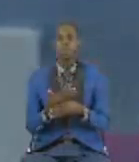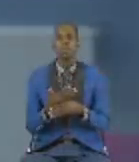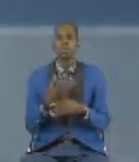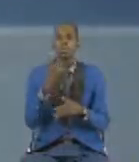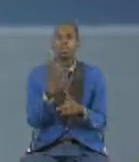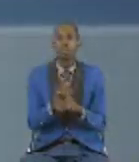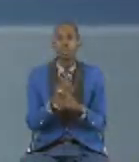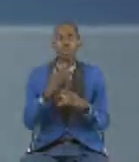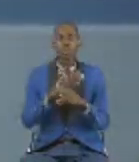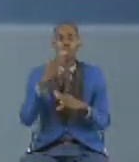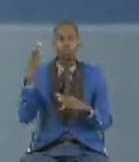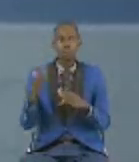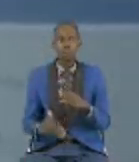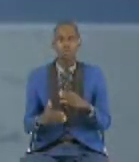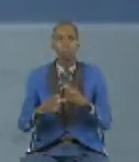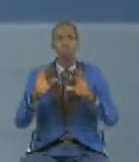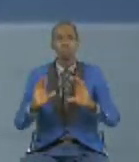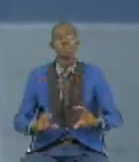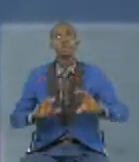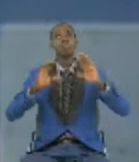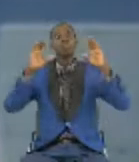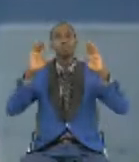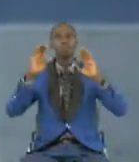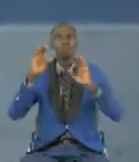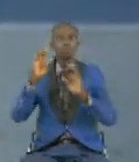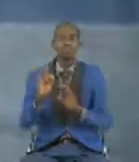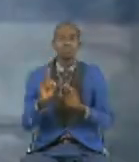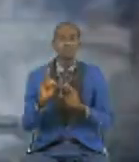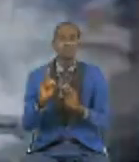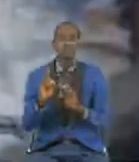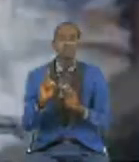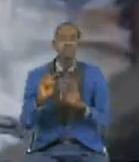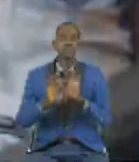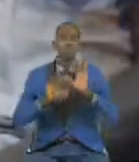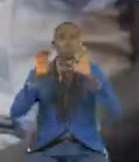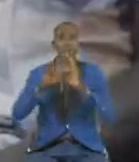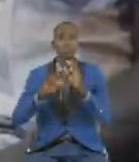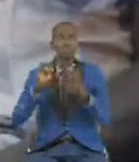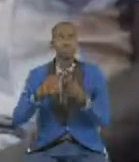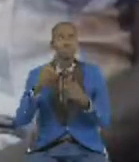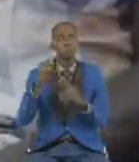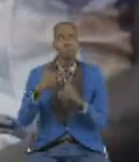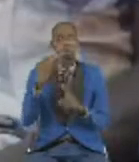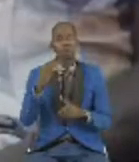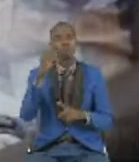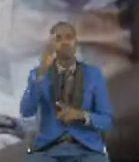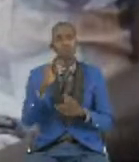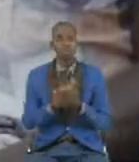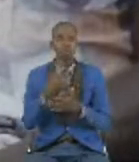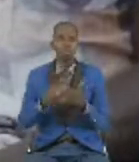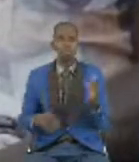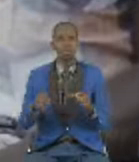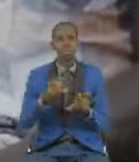seulement un engagement total à la parole de l'Évangile. C'est ce qu'ils ont fait,